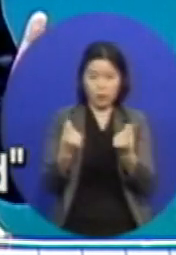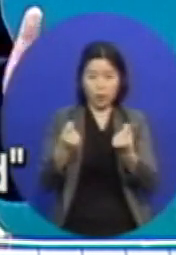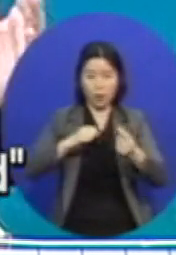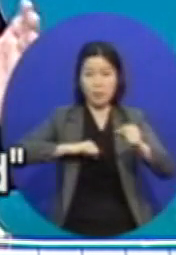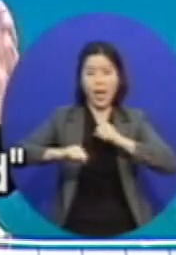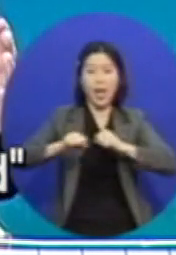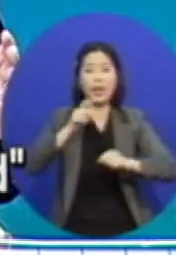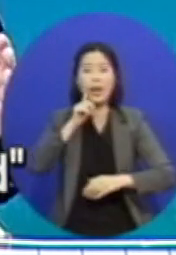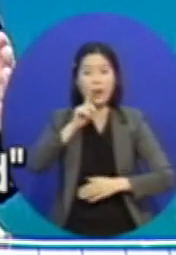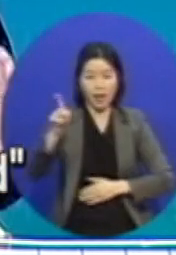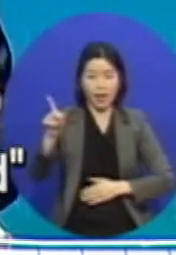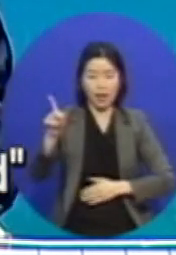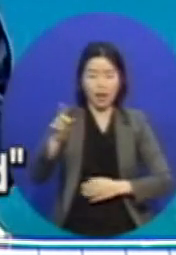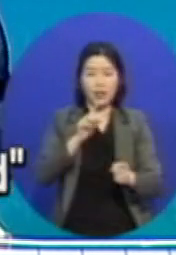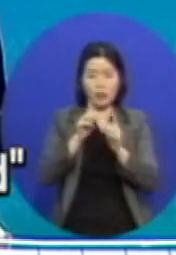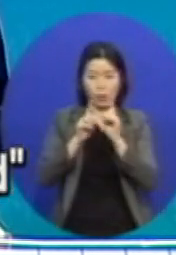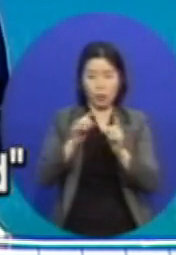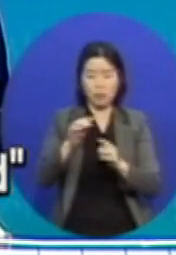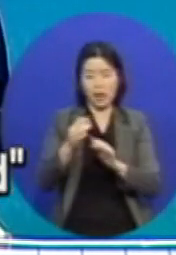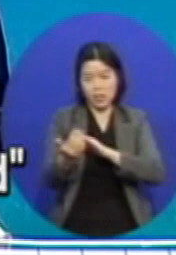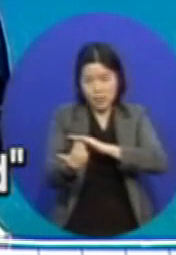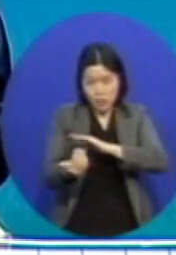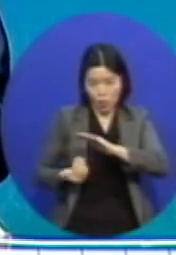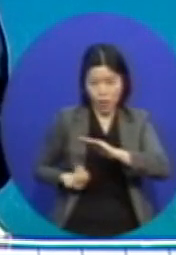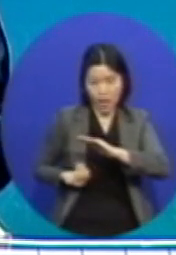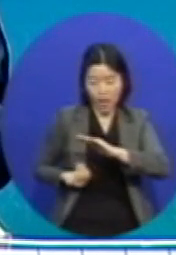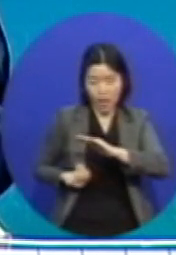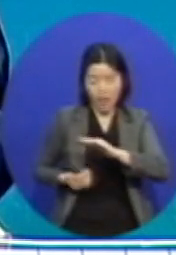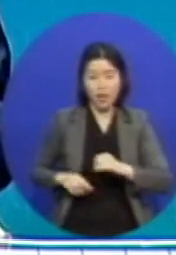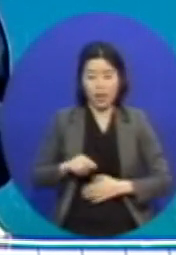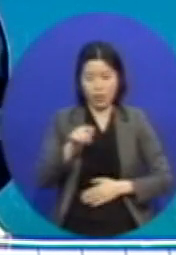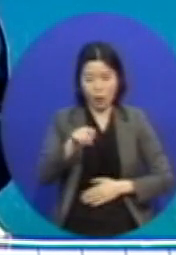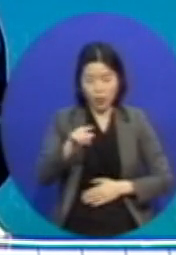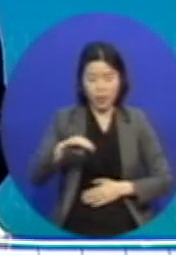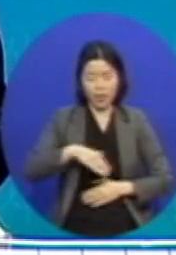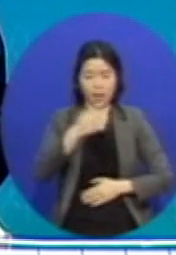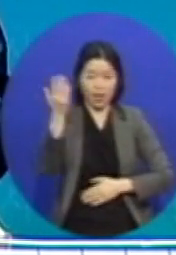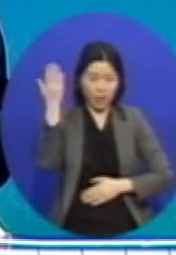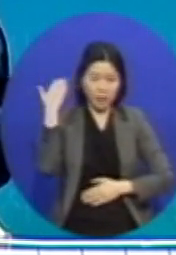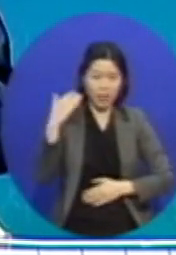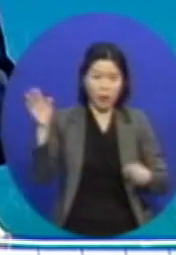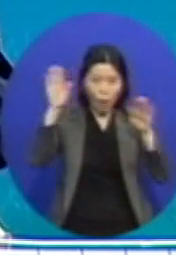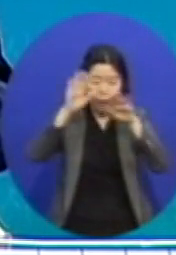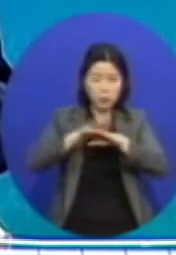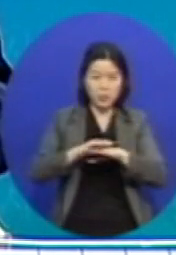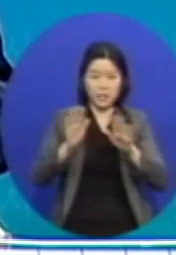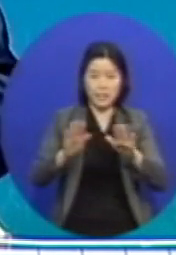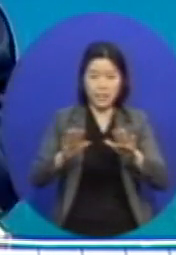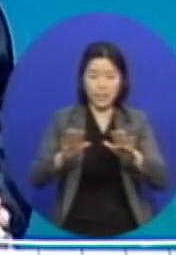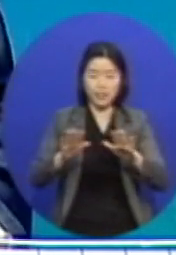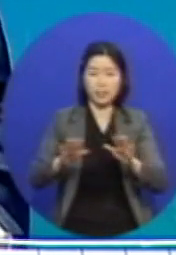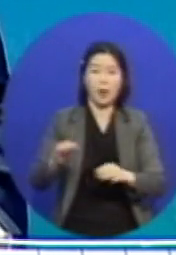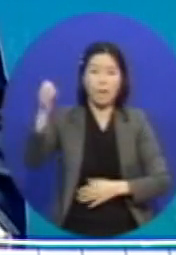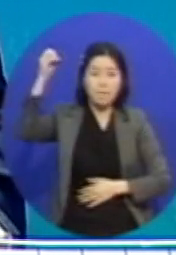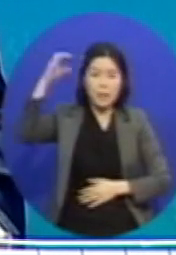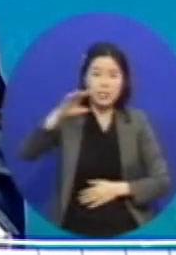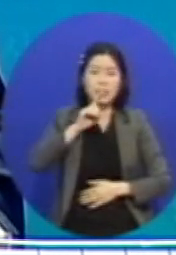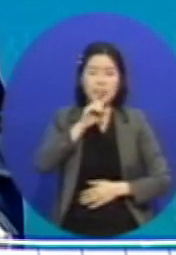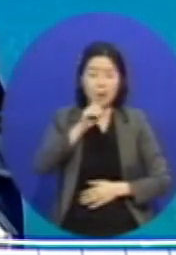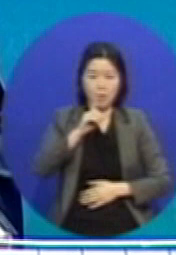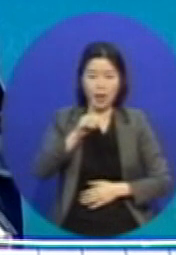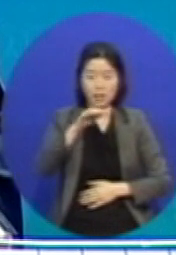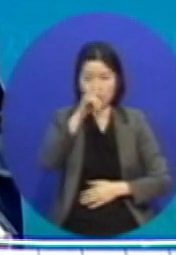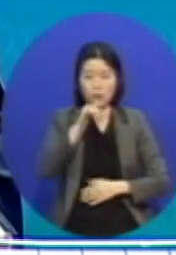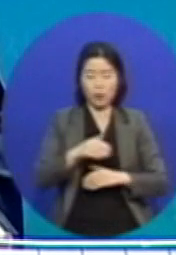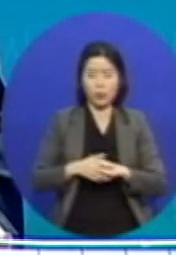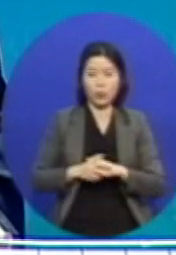라고 말씀하시기 전에 너희가 전에는 어둠이 더니 이제는 빛이라 라는 말씀을 먼저 하고